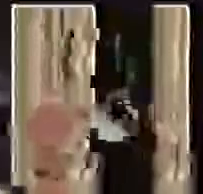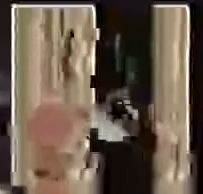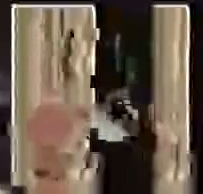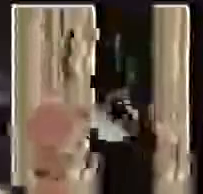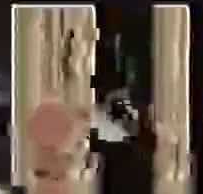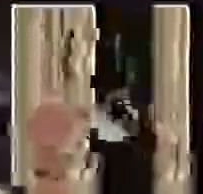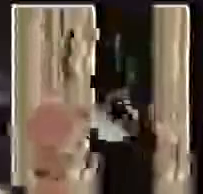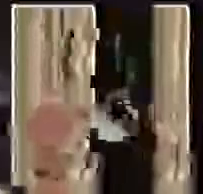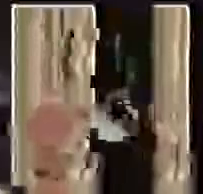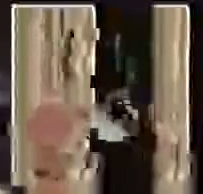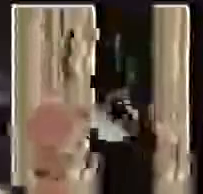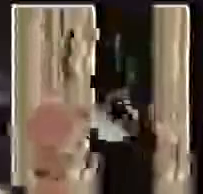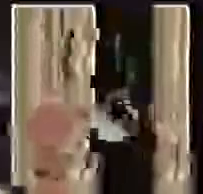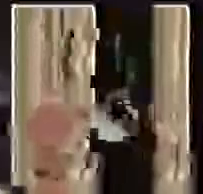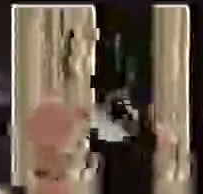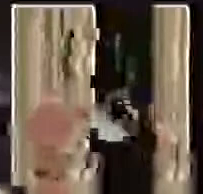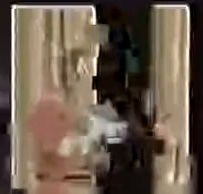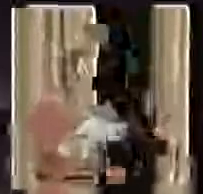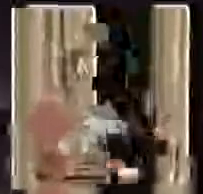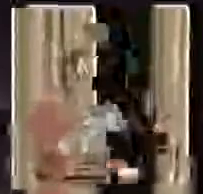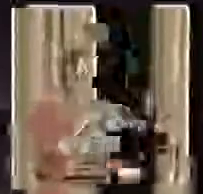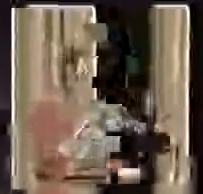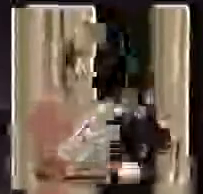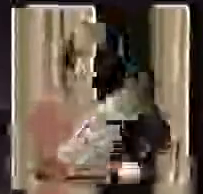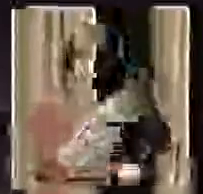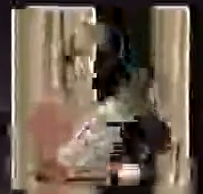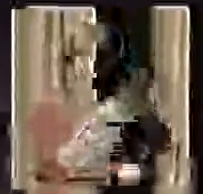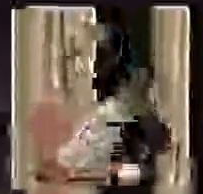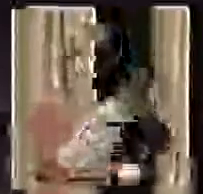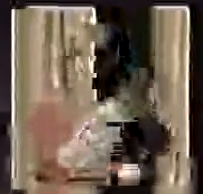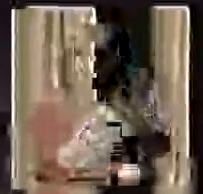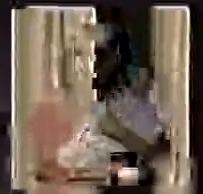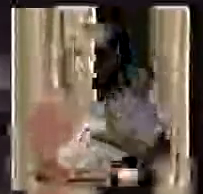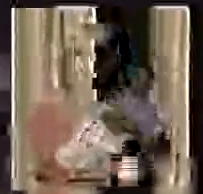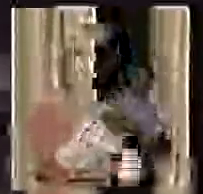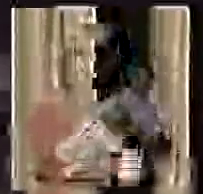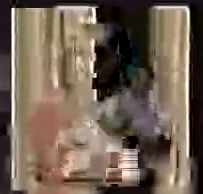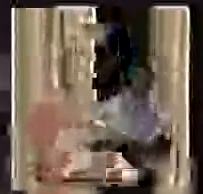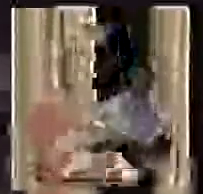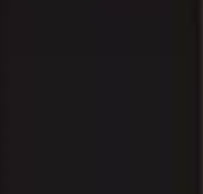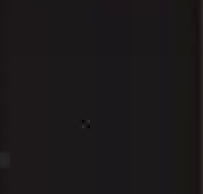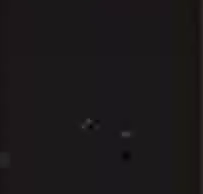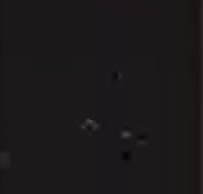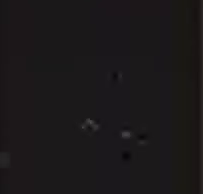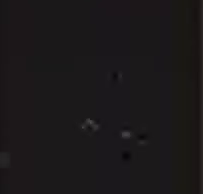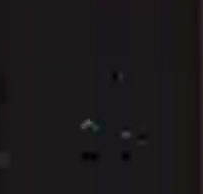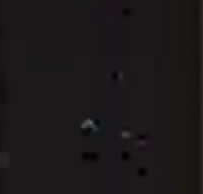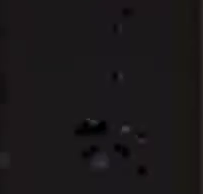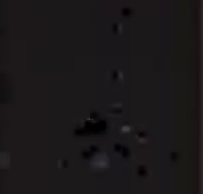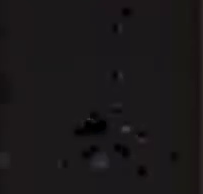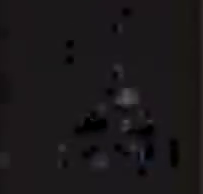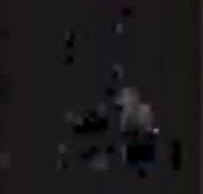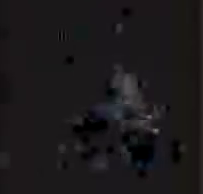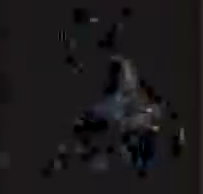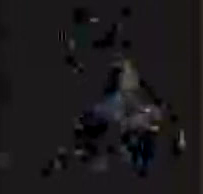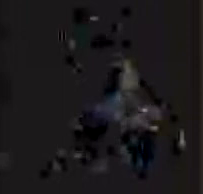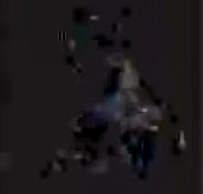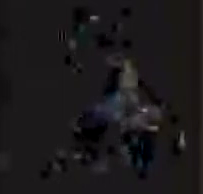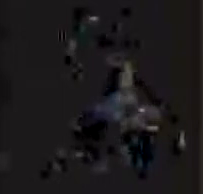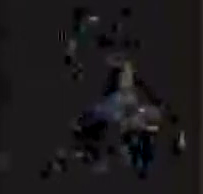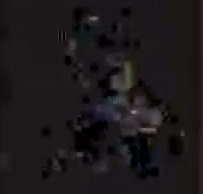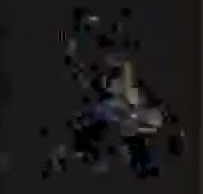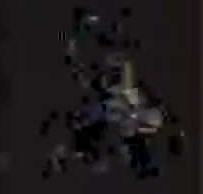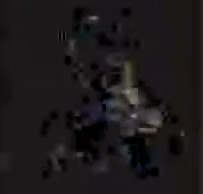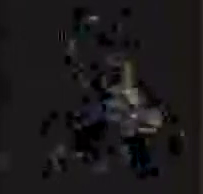අපි දන්නවා ඒව හැල්ලුවටපත් කරපු ආකාරය අපි දන්නවා ඒ නිසා අපේ විපක්ෂ නායකතුමාගේ තාත්තගේ ගේ